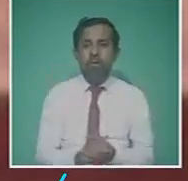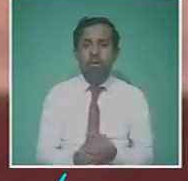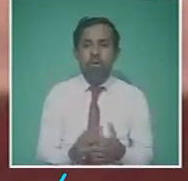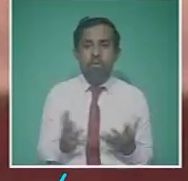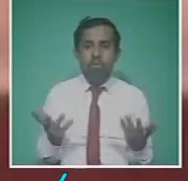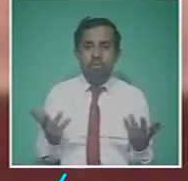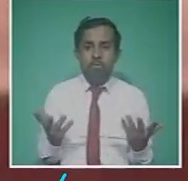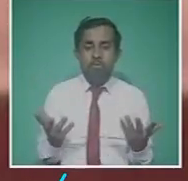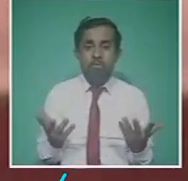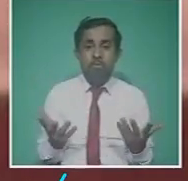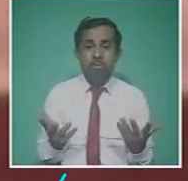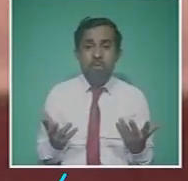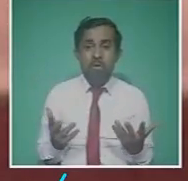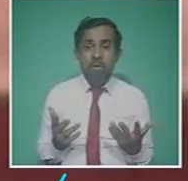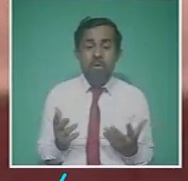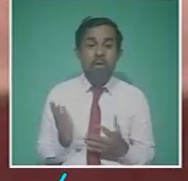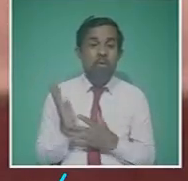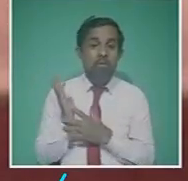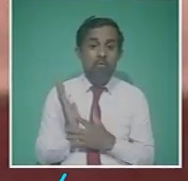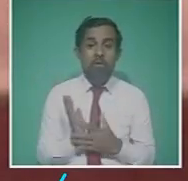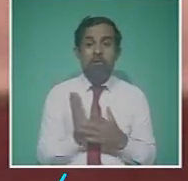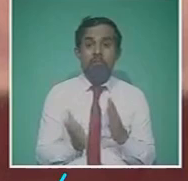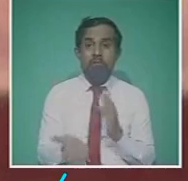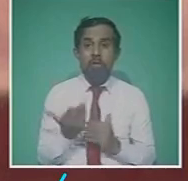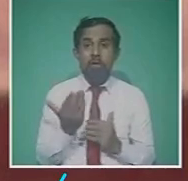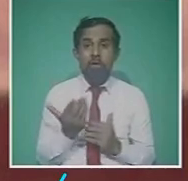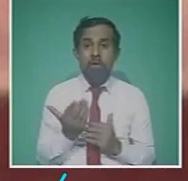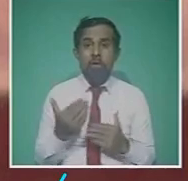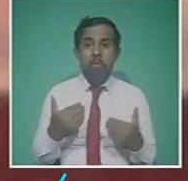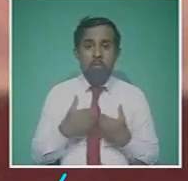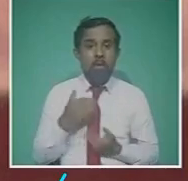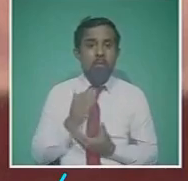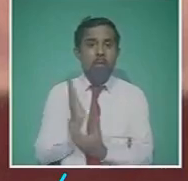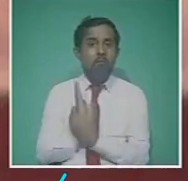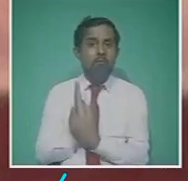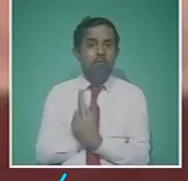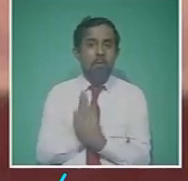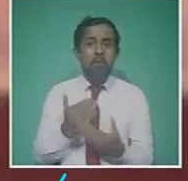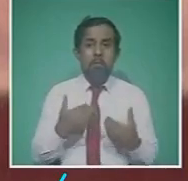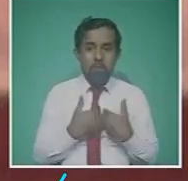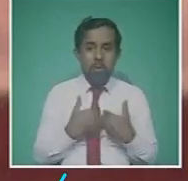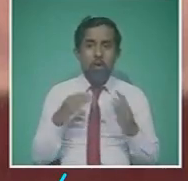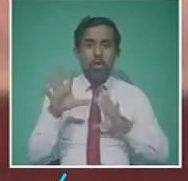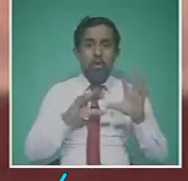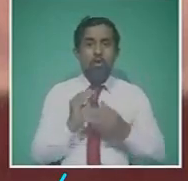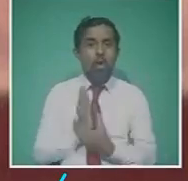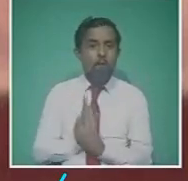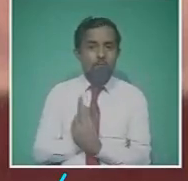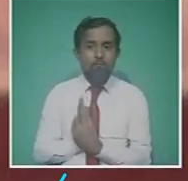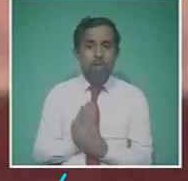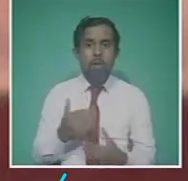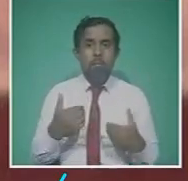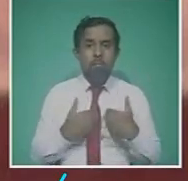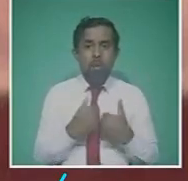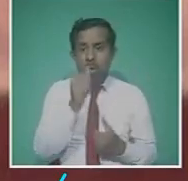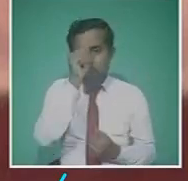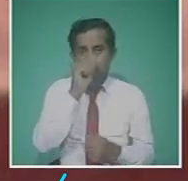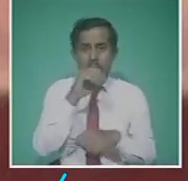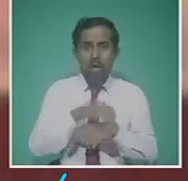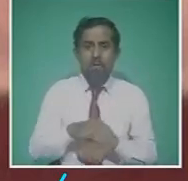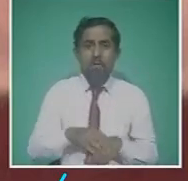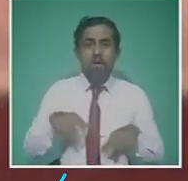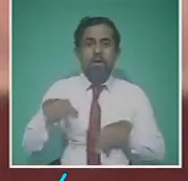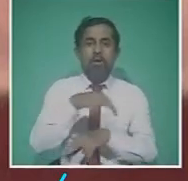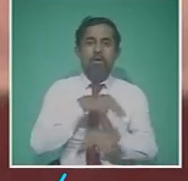නැතුව අර ටංකා පෙට්ටිය කරේ ගහගෙන යනවා වගේ මල් ළඟයි ෆයිල් තියෙන්නේ මල් ළඟයි තොරතුරු තියෙන්නේ මම තමයි හොරු අල්ලන්නේ කී කී